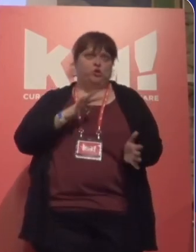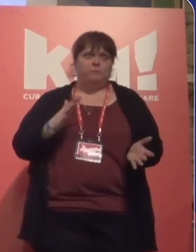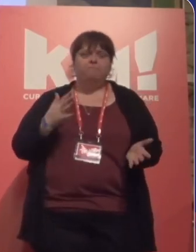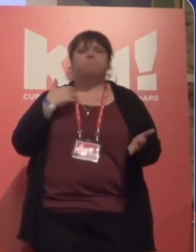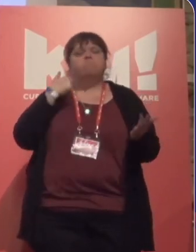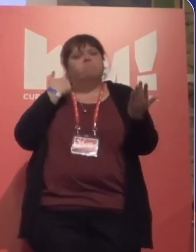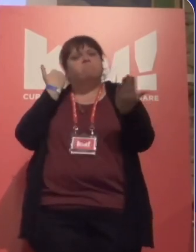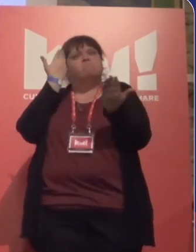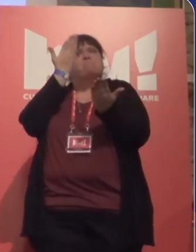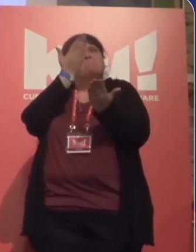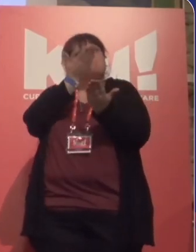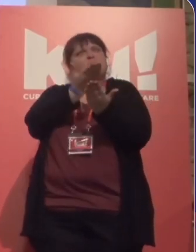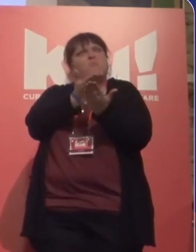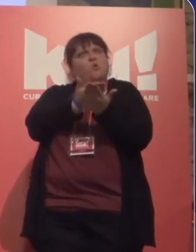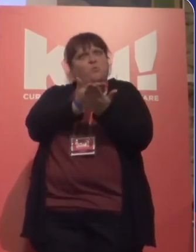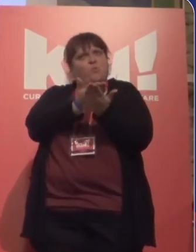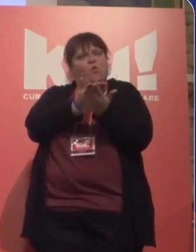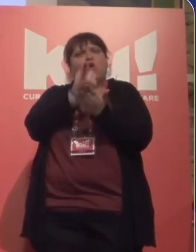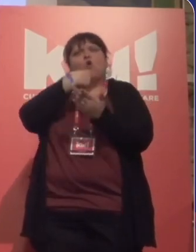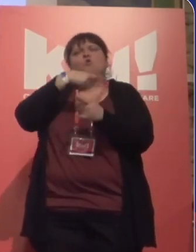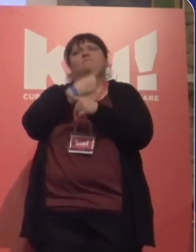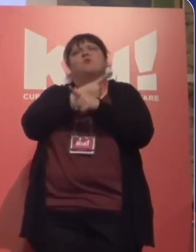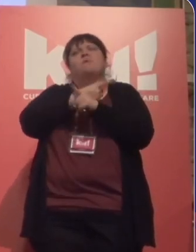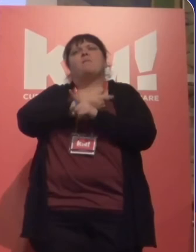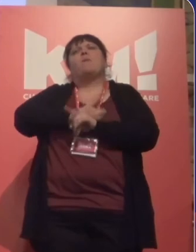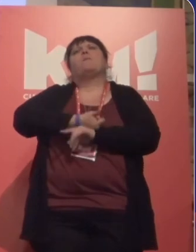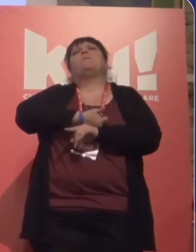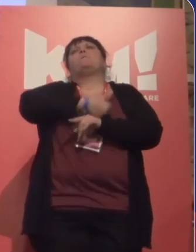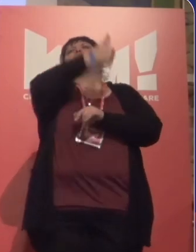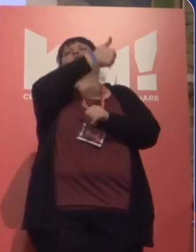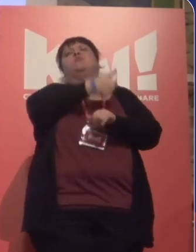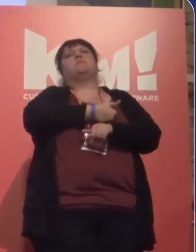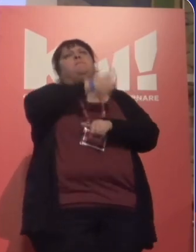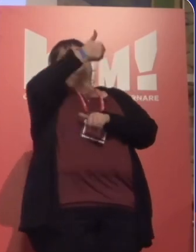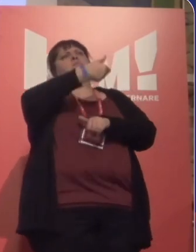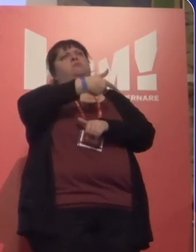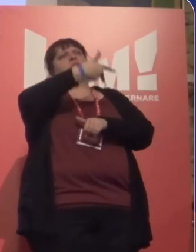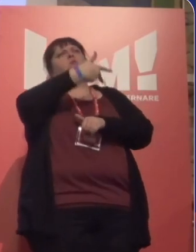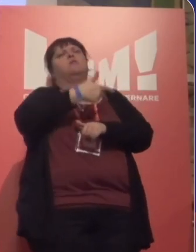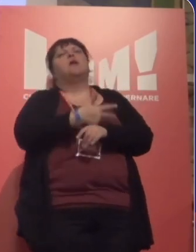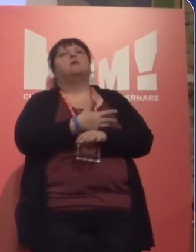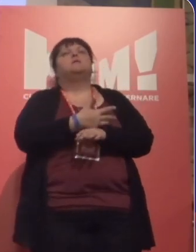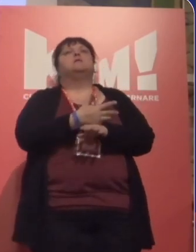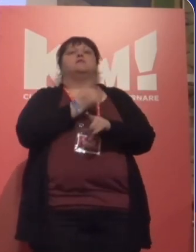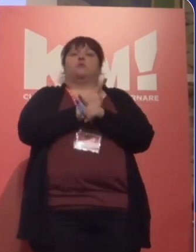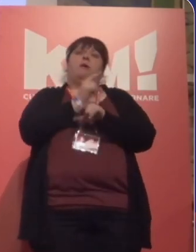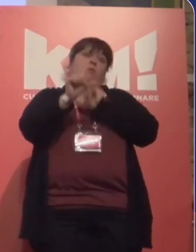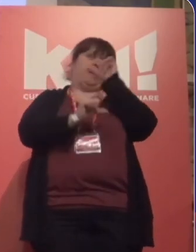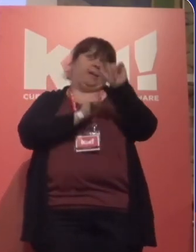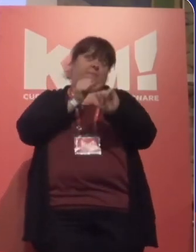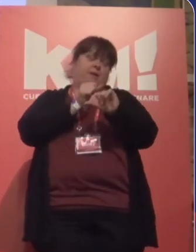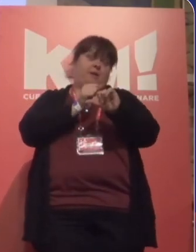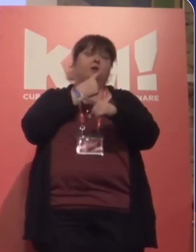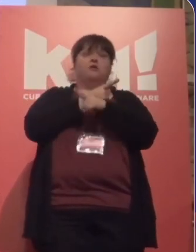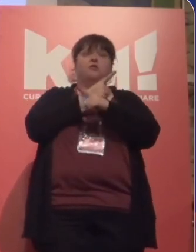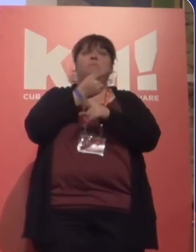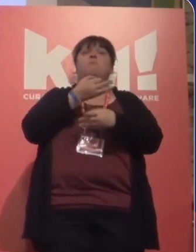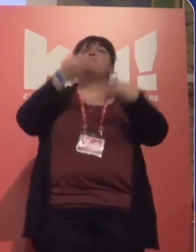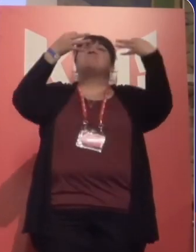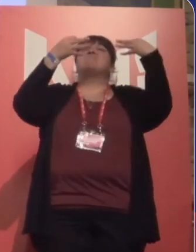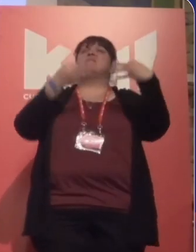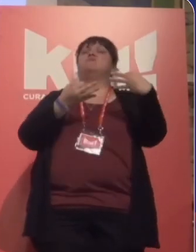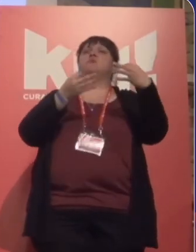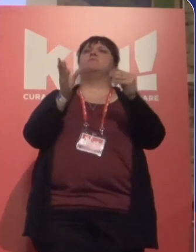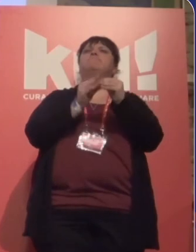l'ordine ha più vita intanto decidiamo che si fa cioè io dico non è possibile